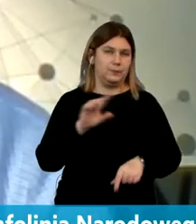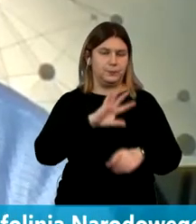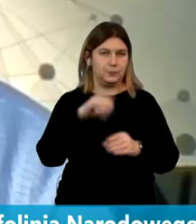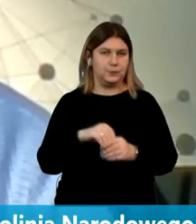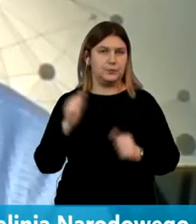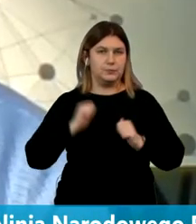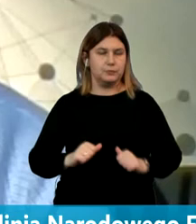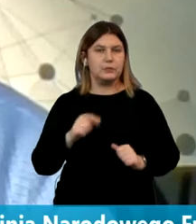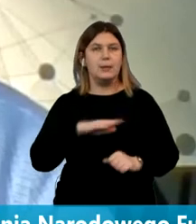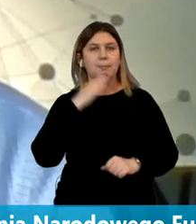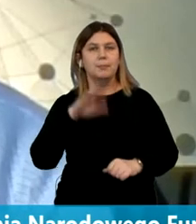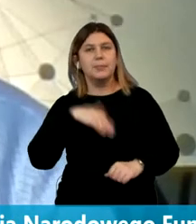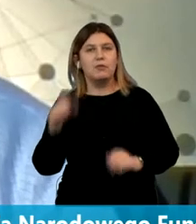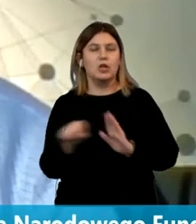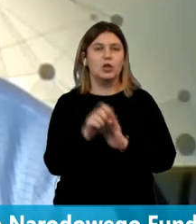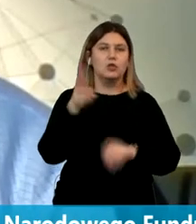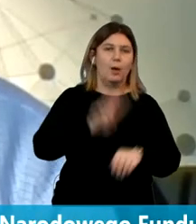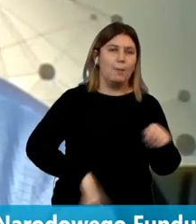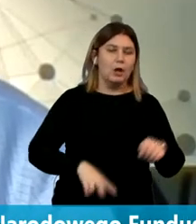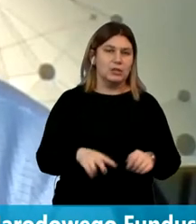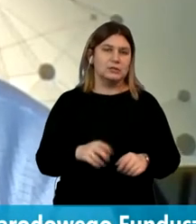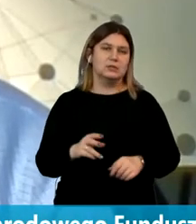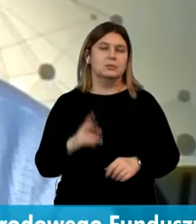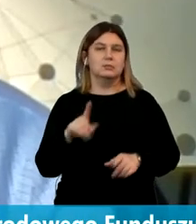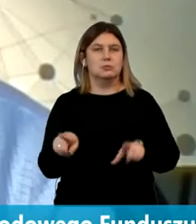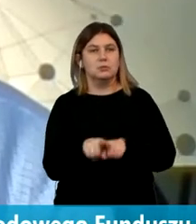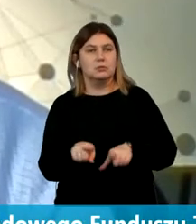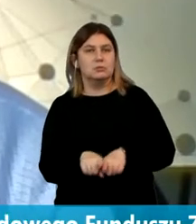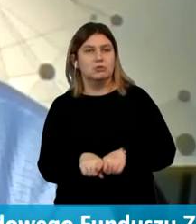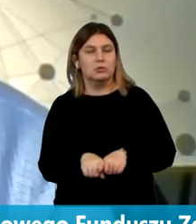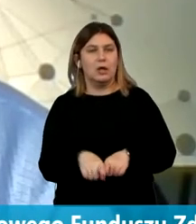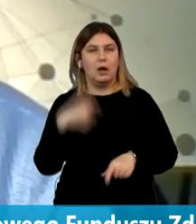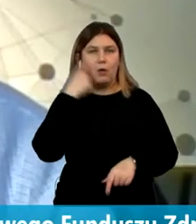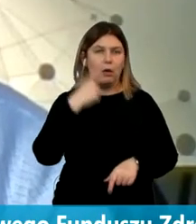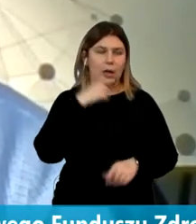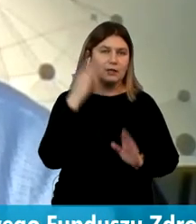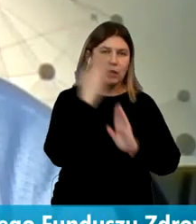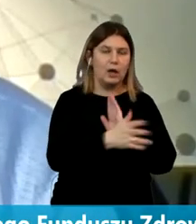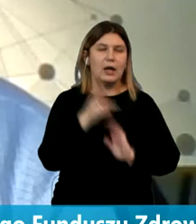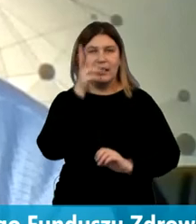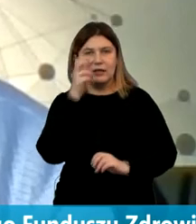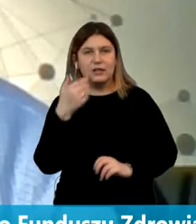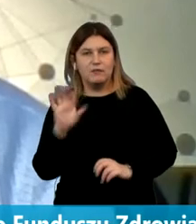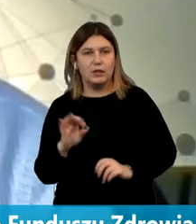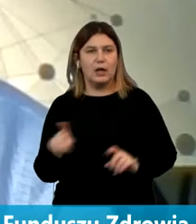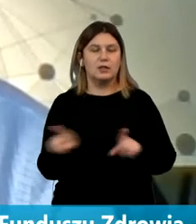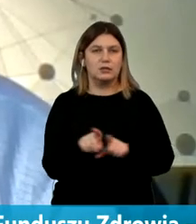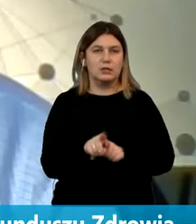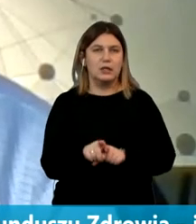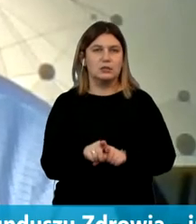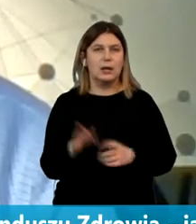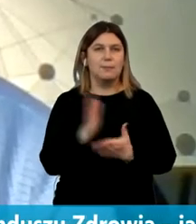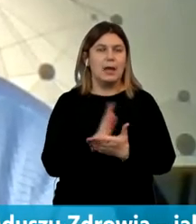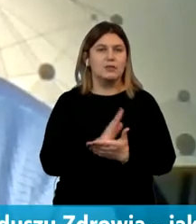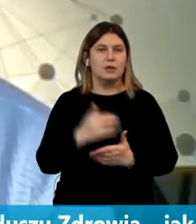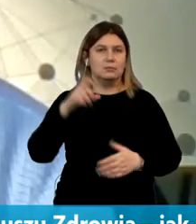spokojnie z Prawobrzeża właśnie do Polic, czy też do Goleniowa, Gryfina, a także nawet pomiędzy dzielnicami